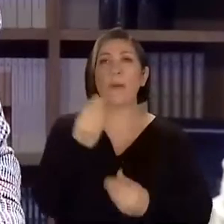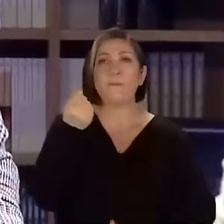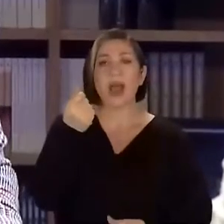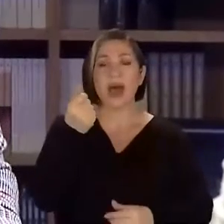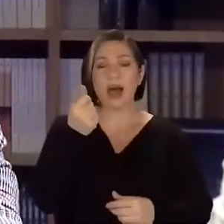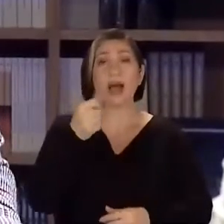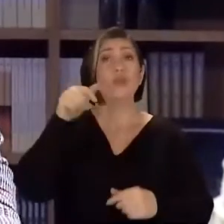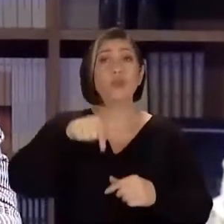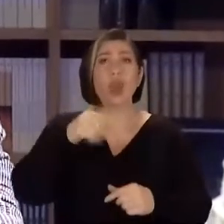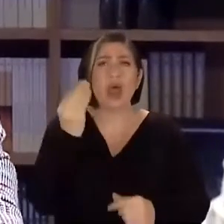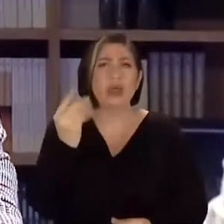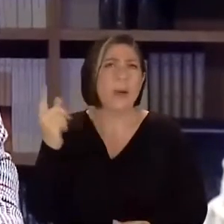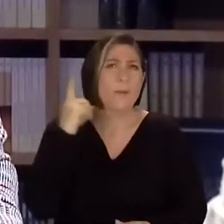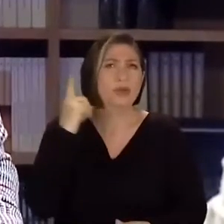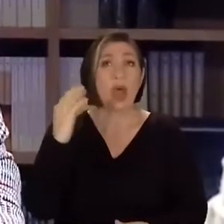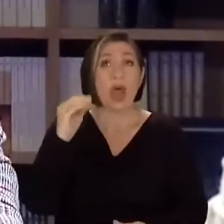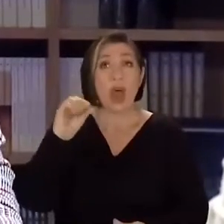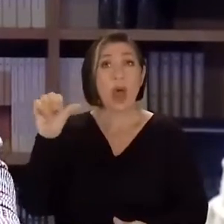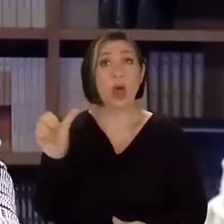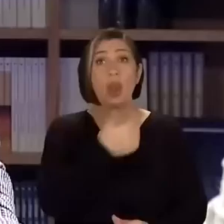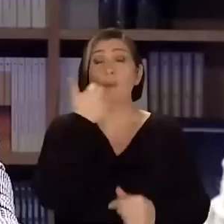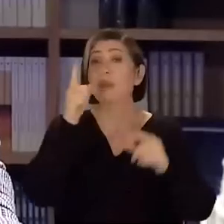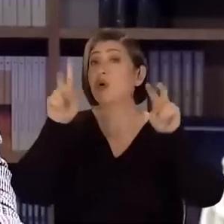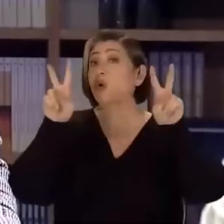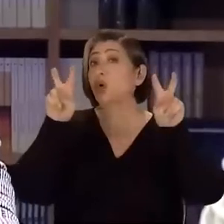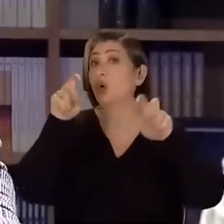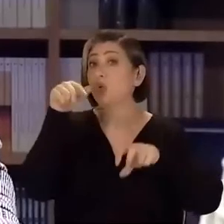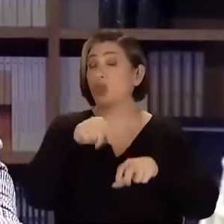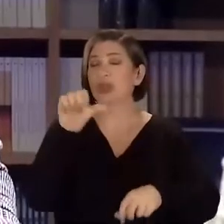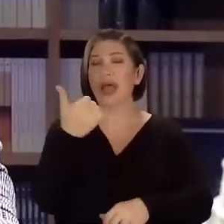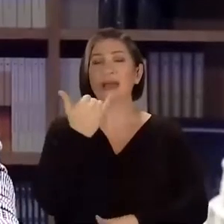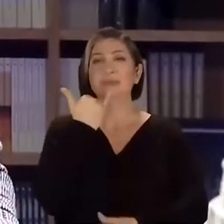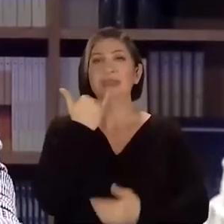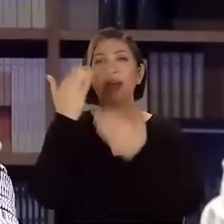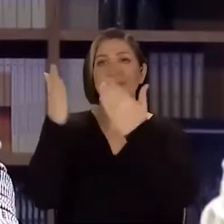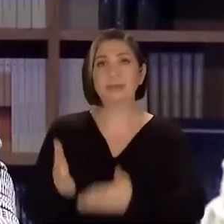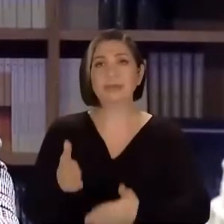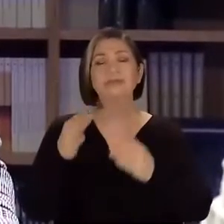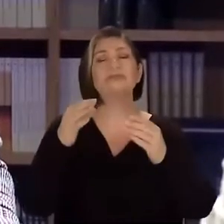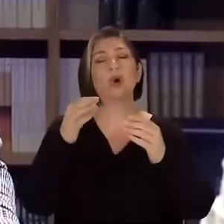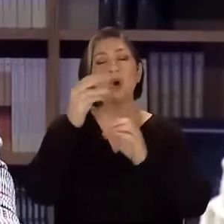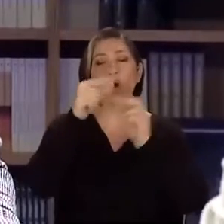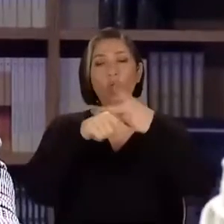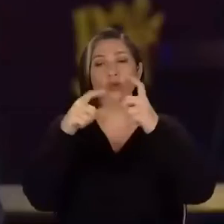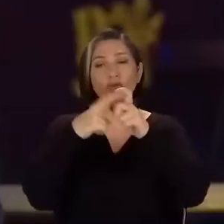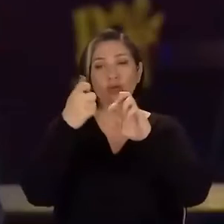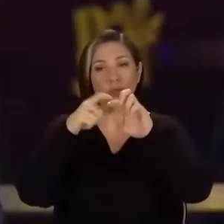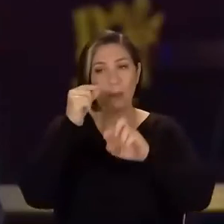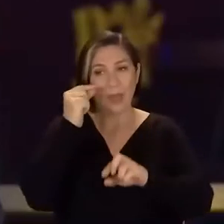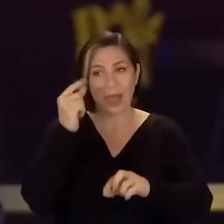yükselen trendi en önemli mevzularından biri. Değerli konuklarımı söylüyorum hemen. Sayın Özgür Güner'i,